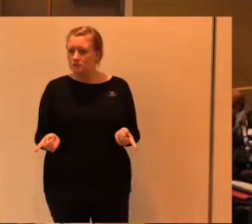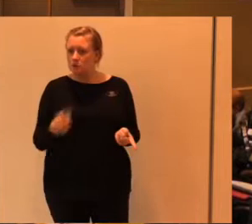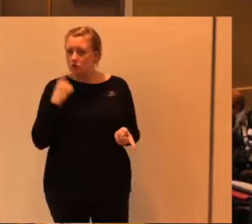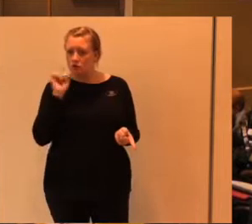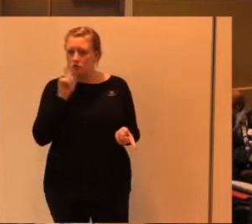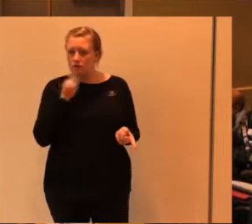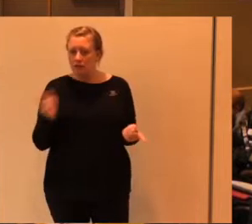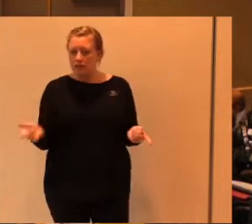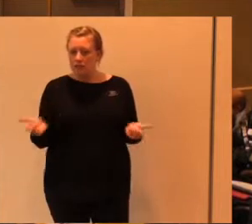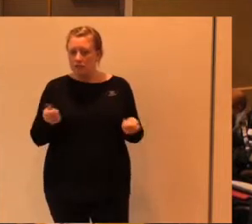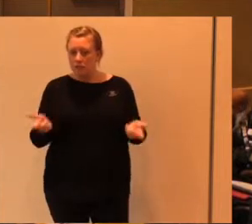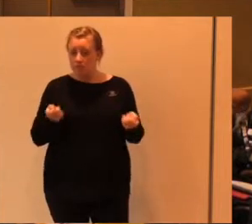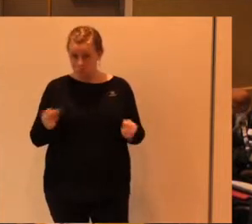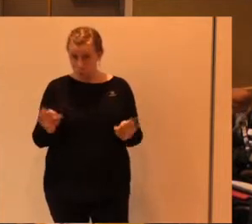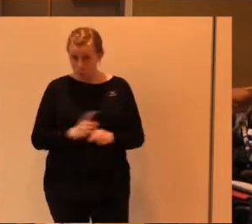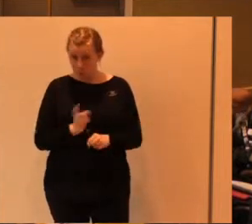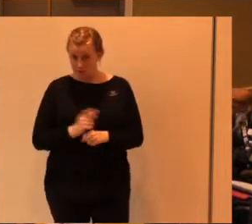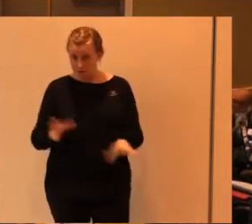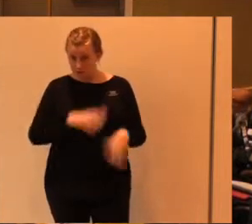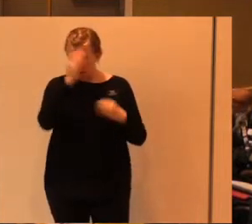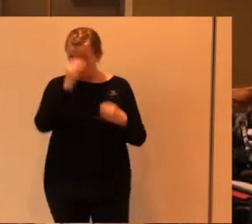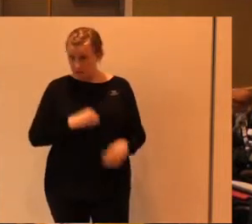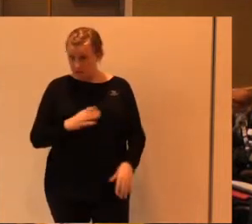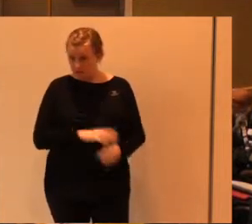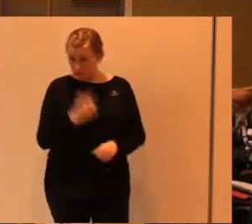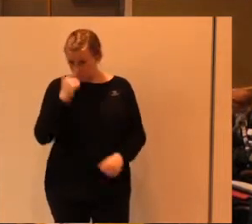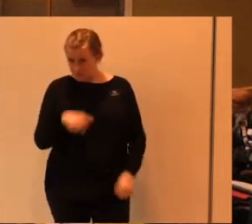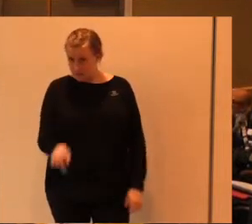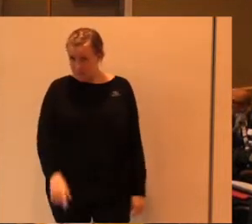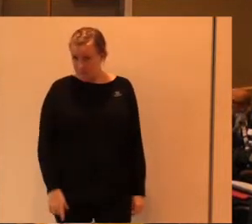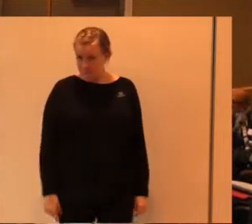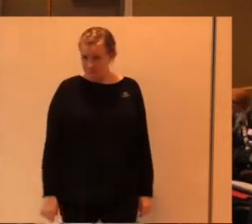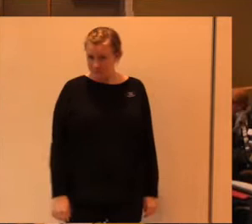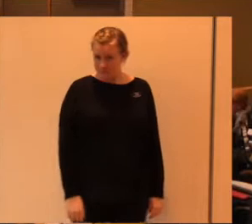talsyntes. Hur lång tid tror ni det skulle ta för dem att lära sig att prata svenska?